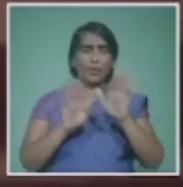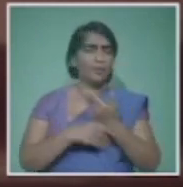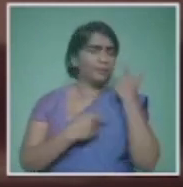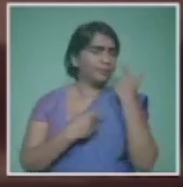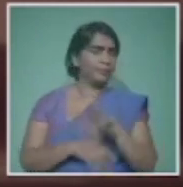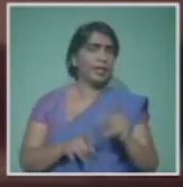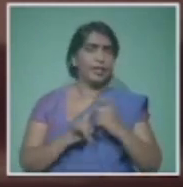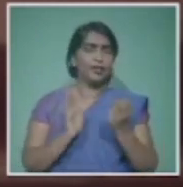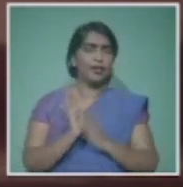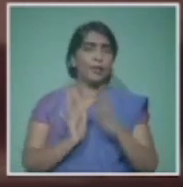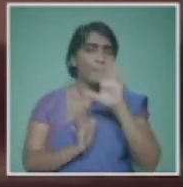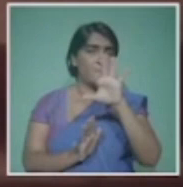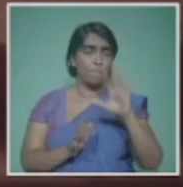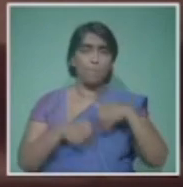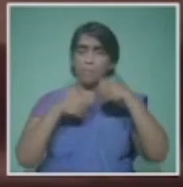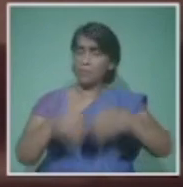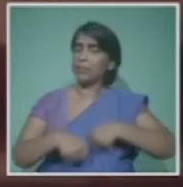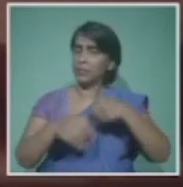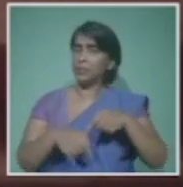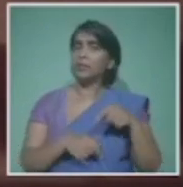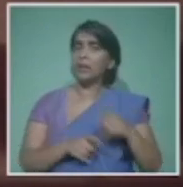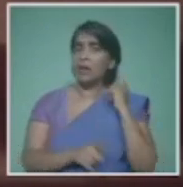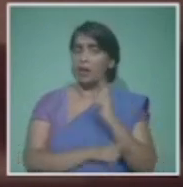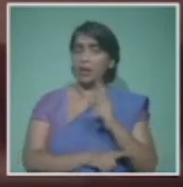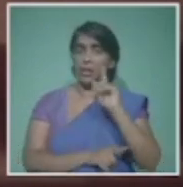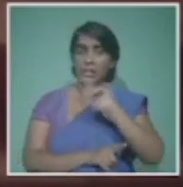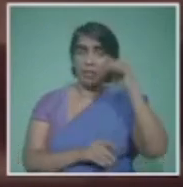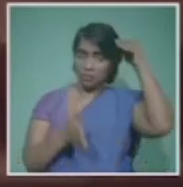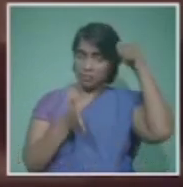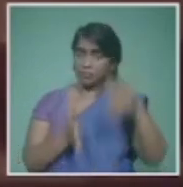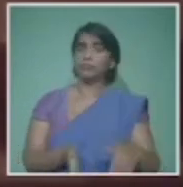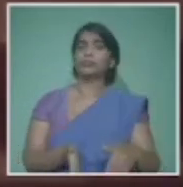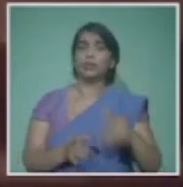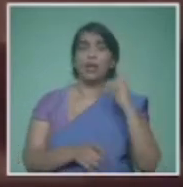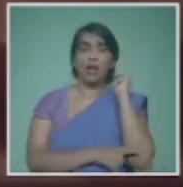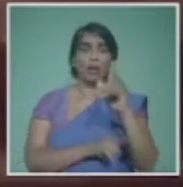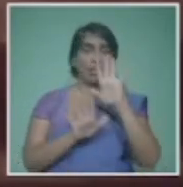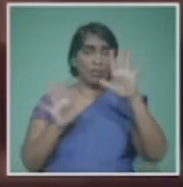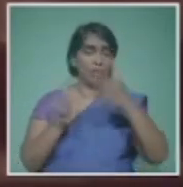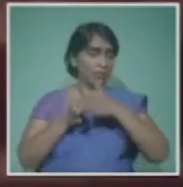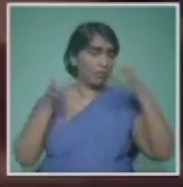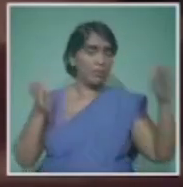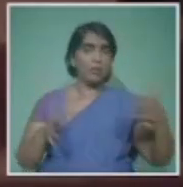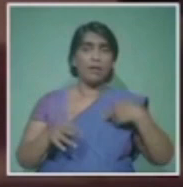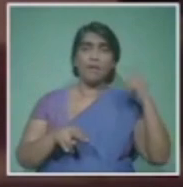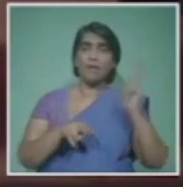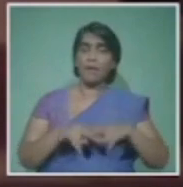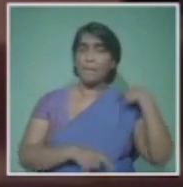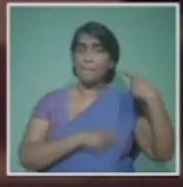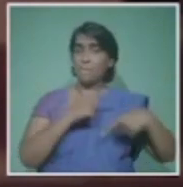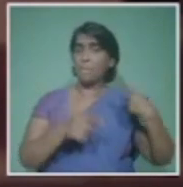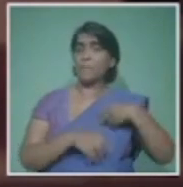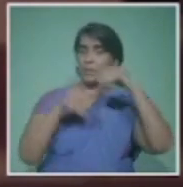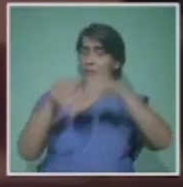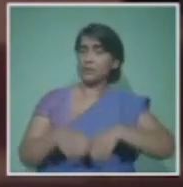නැතුව කිලෝමීටර් 55ක් අගල් කපන්න, අඩි 10ක් ගැඹුරට, අඩි 10ක් පළලට තමන්ගේ හිතවතුන්ගේ යන්ත්‍ර සූත්‍රවලින්